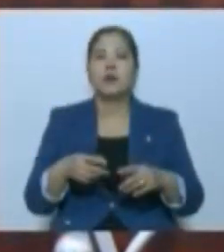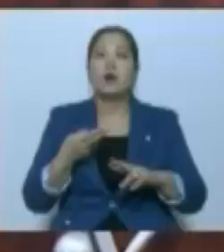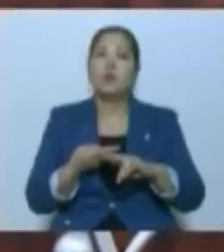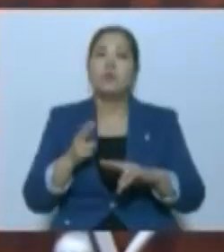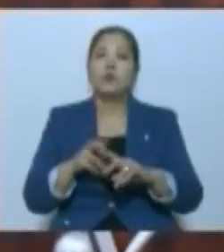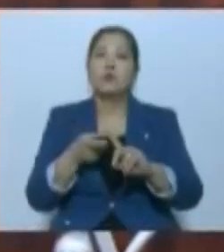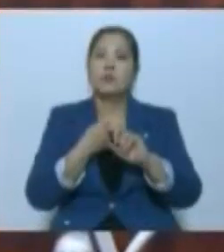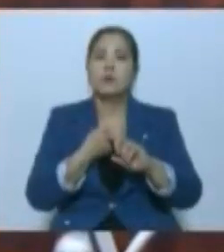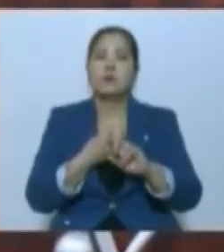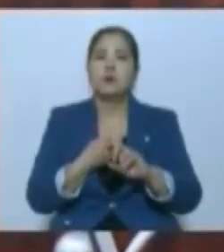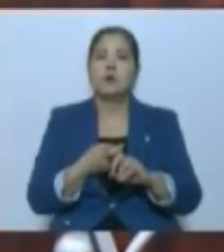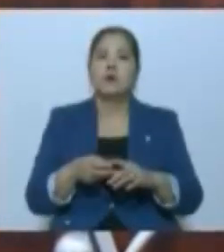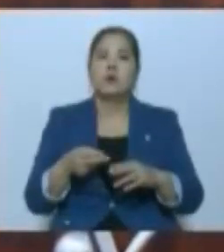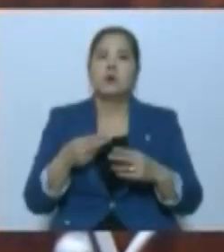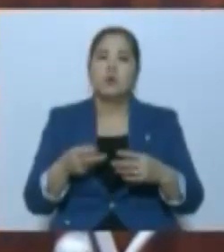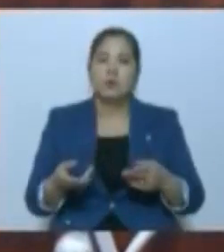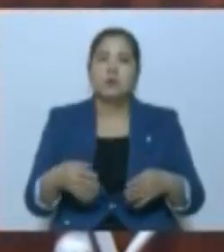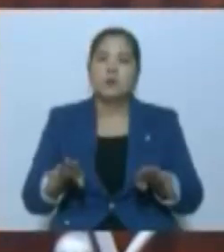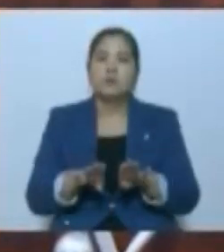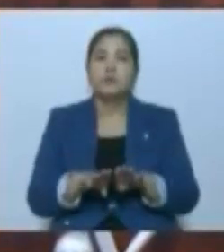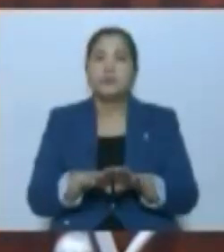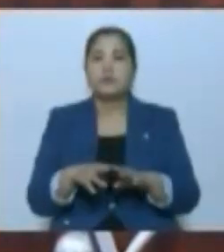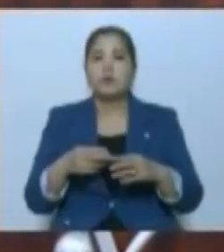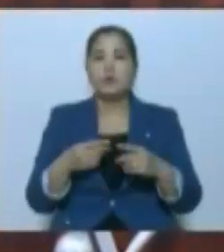Сыбайлас жемқорлық сияқты бұл да індет.